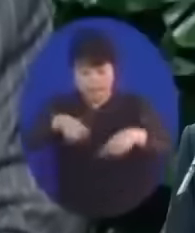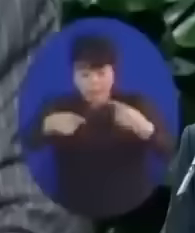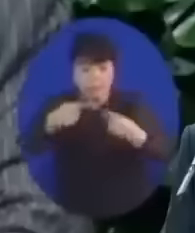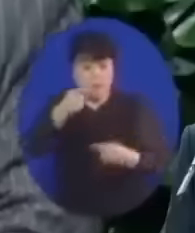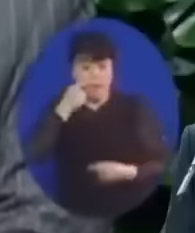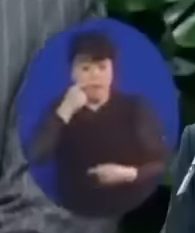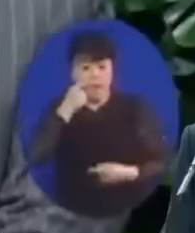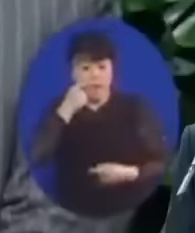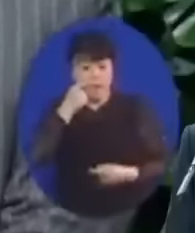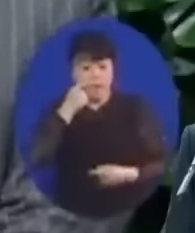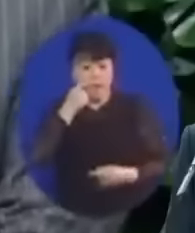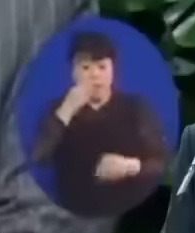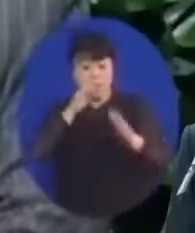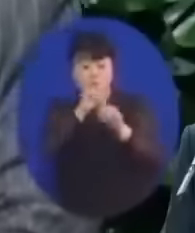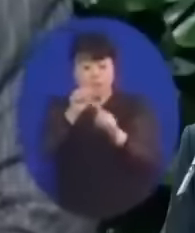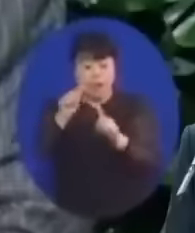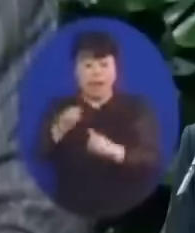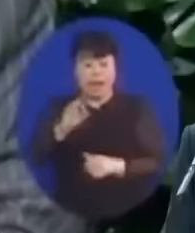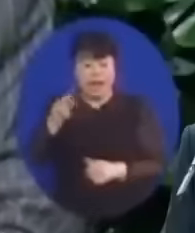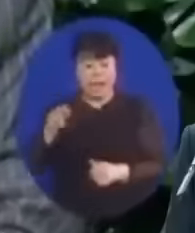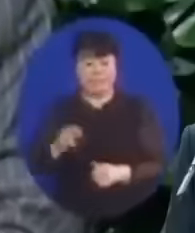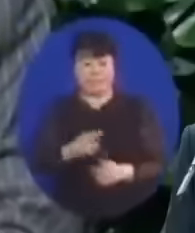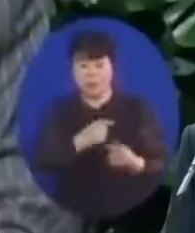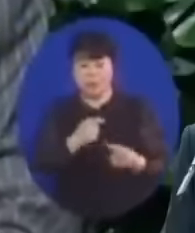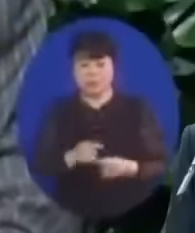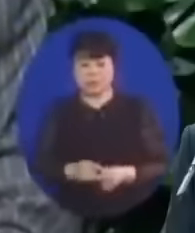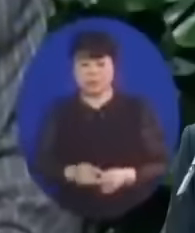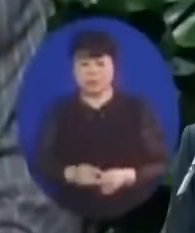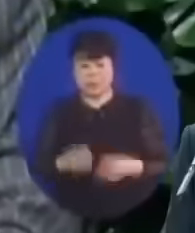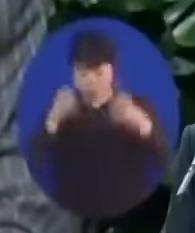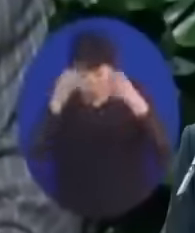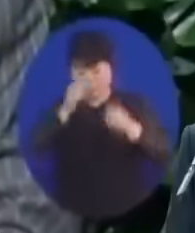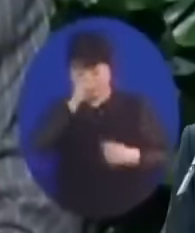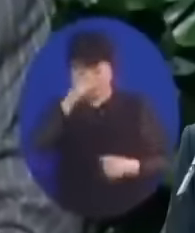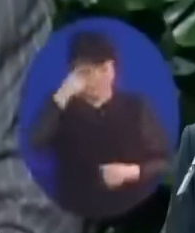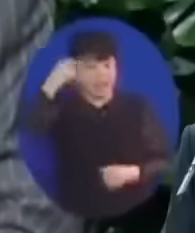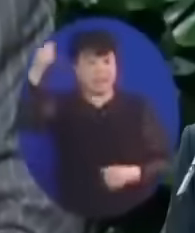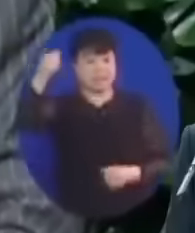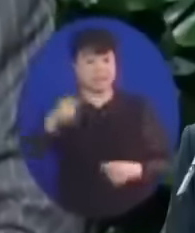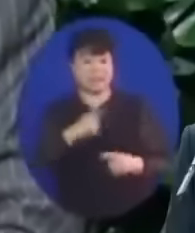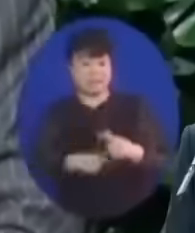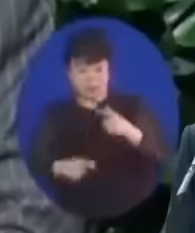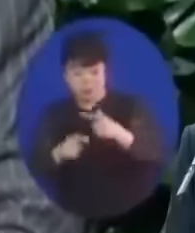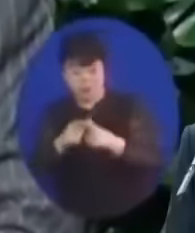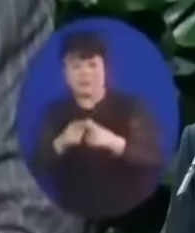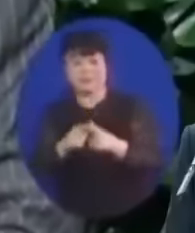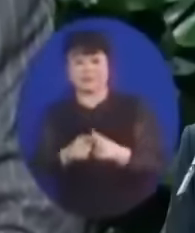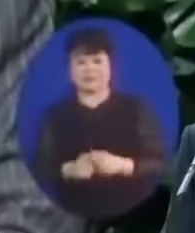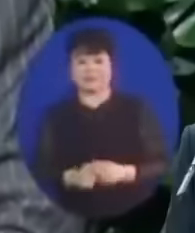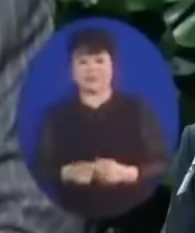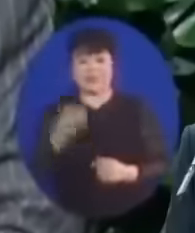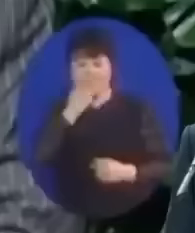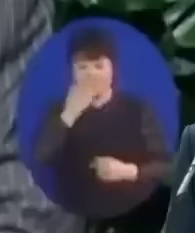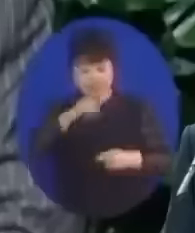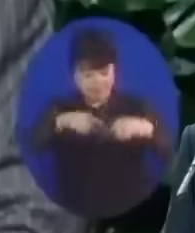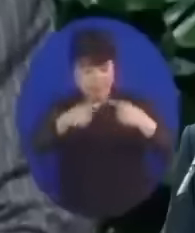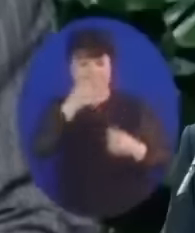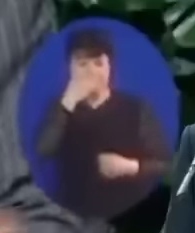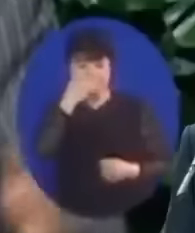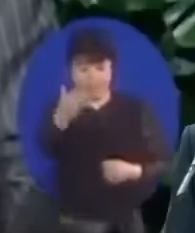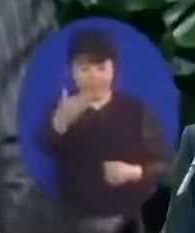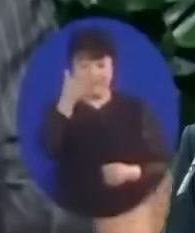못합니다. 요수아와 갈렙처럼 고난을 긍정적으로 받아들이면 플러스가 되어서 젖과 꿀이 흐르는 땅에 들어가는